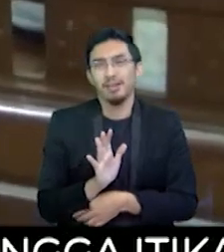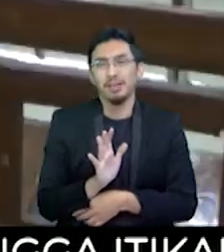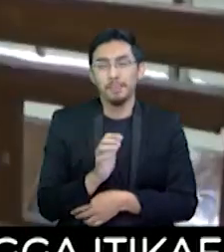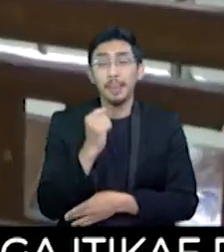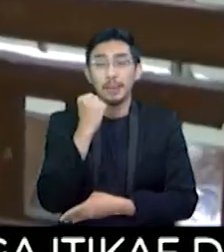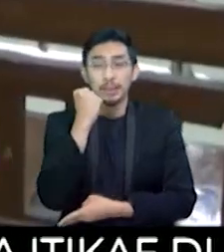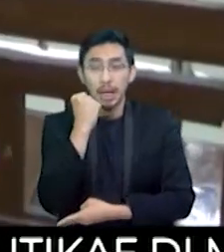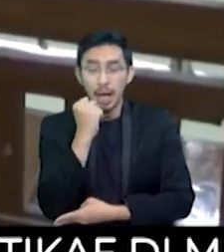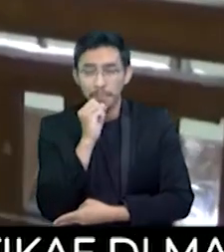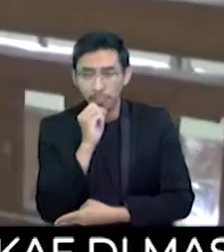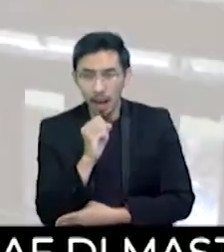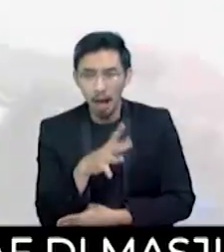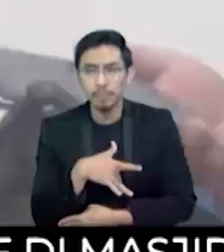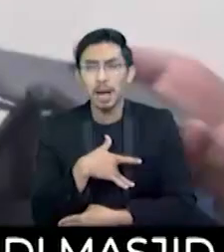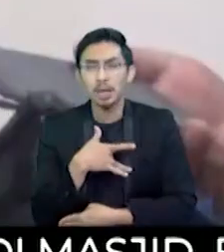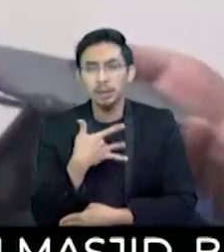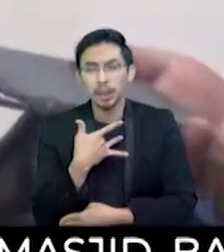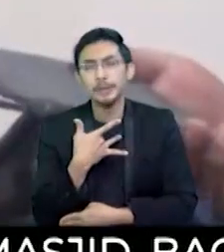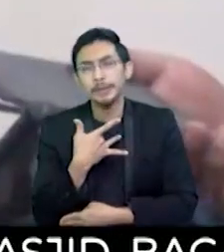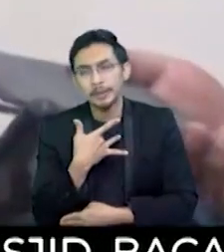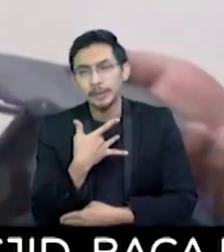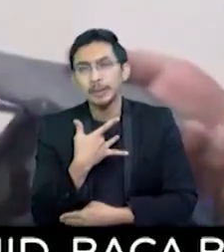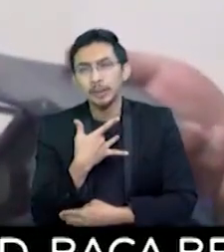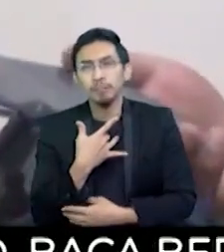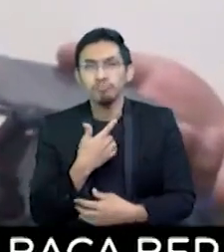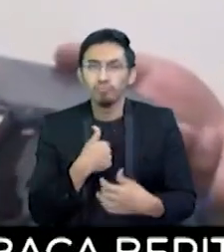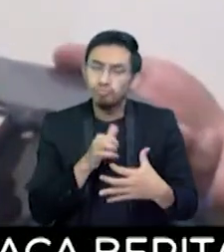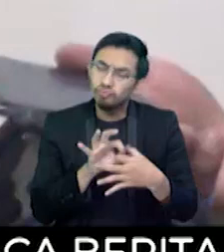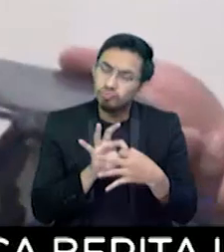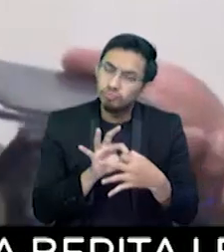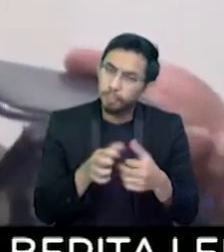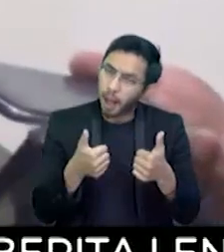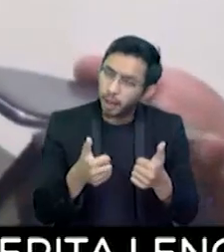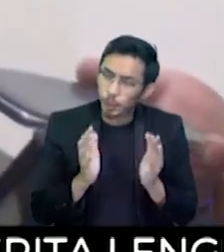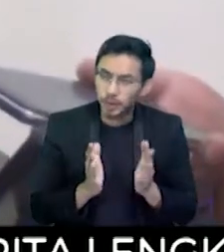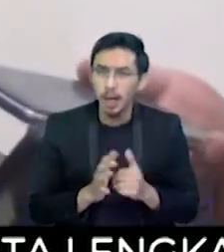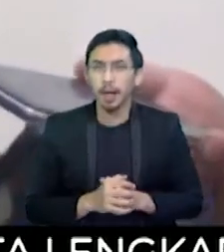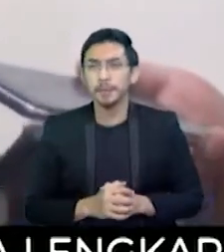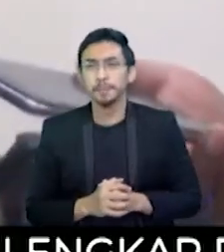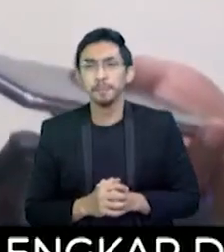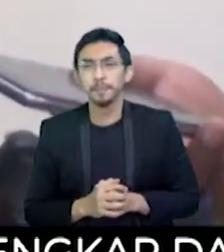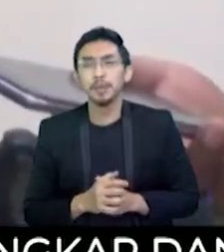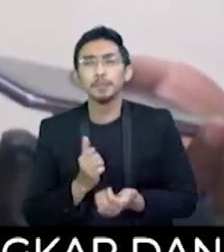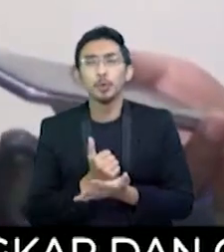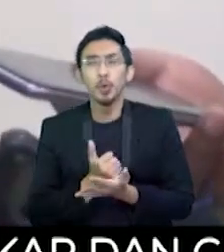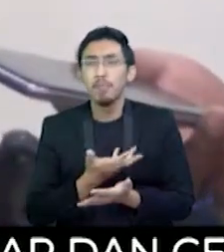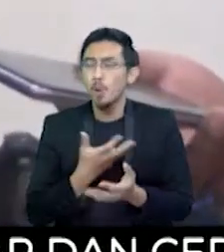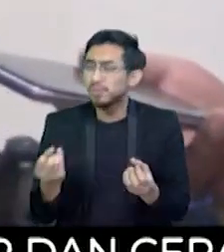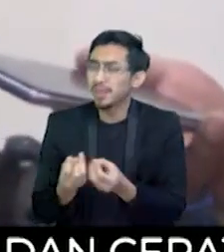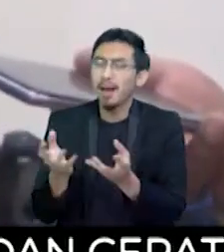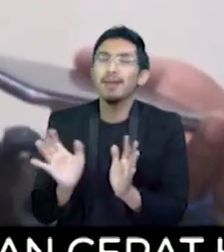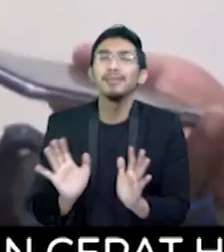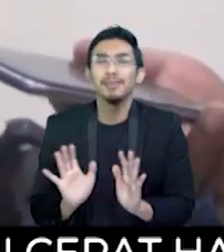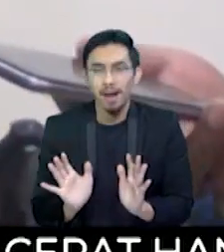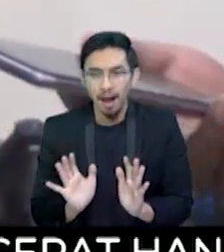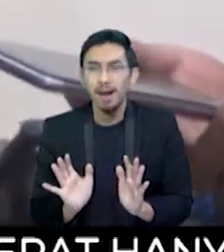semua kesalahannya. Hanya jaksa penuntut umum itu sewenang-wenang atas pembuatan tuntutan tersebut, di mana yang